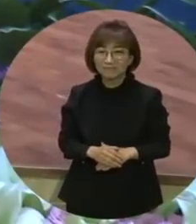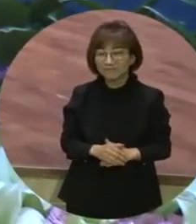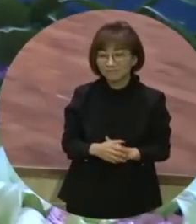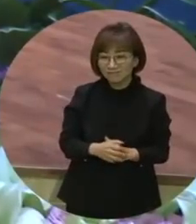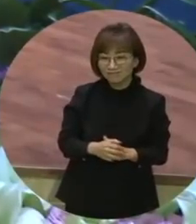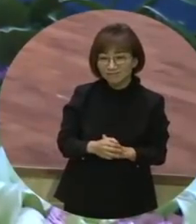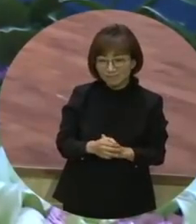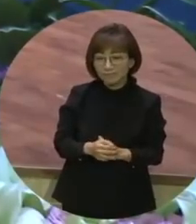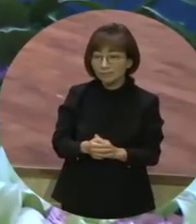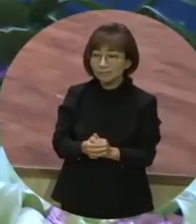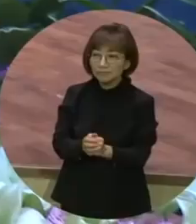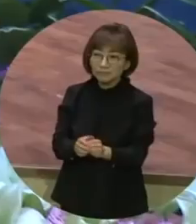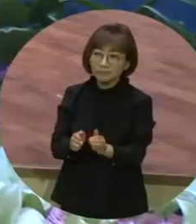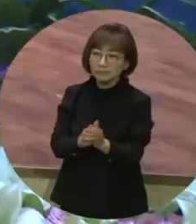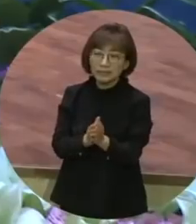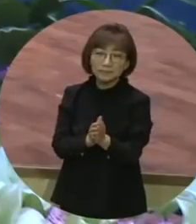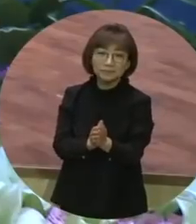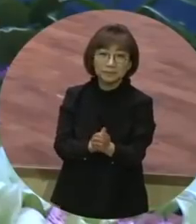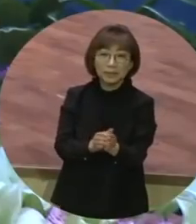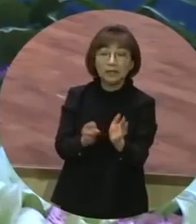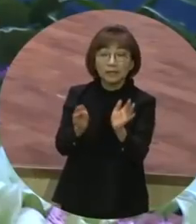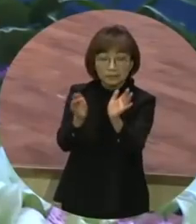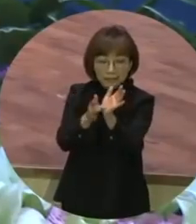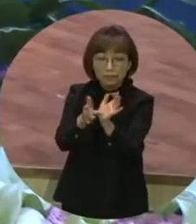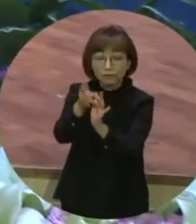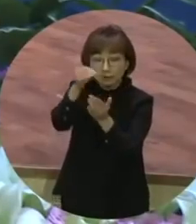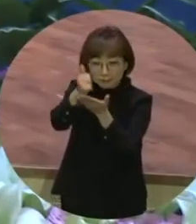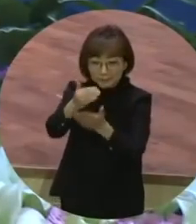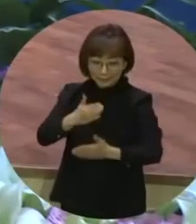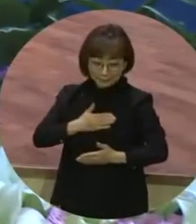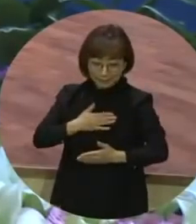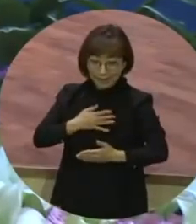나에게 말씀하시는 거예요. 아, 나에게